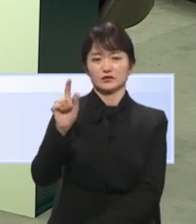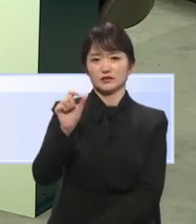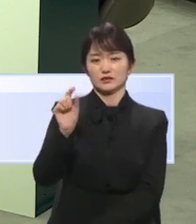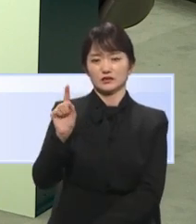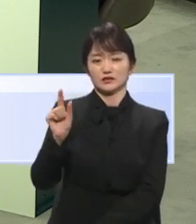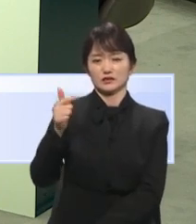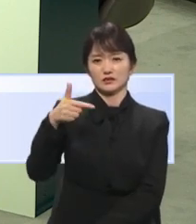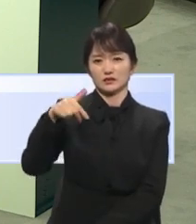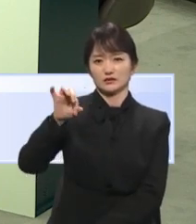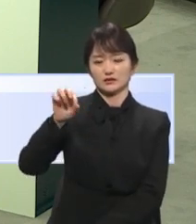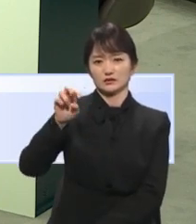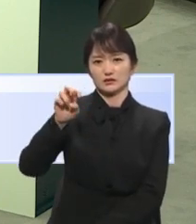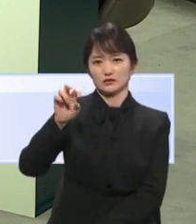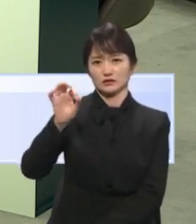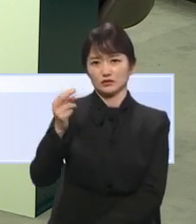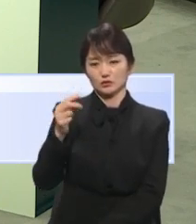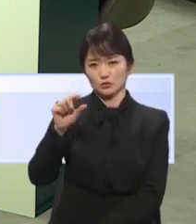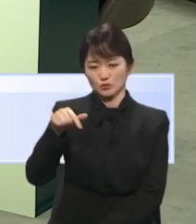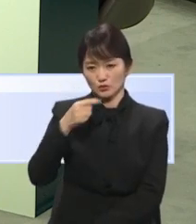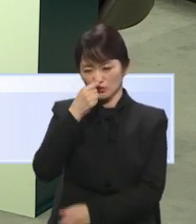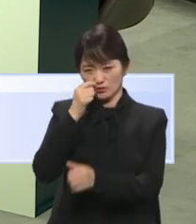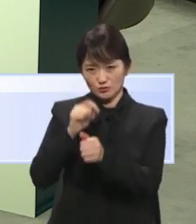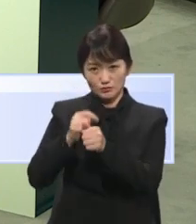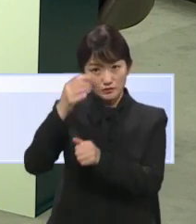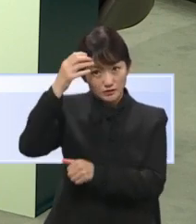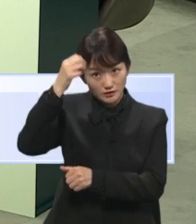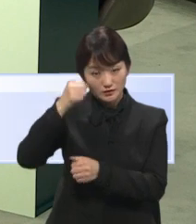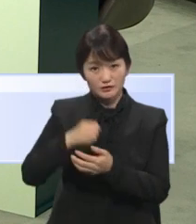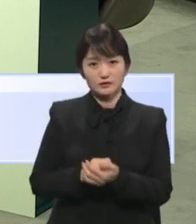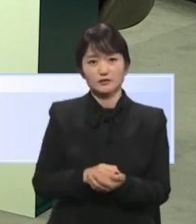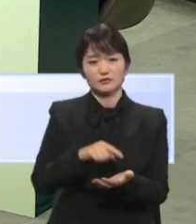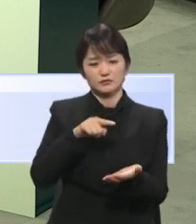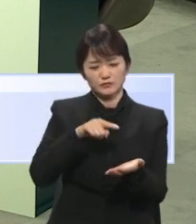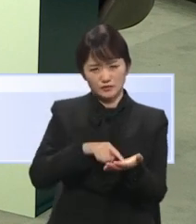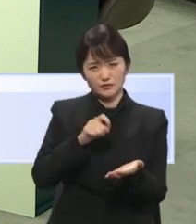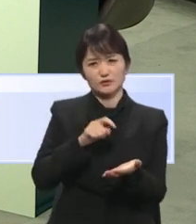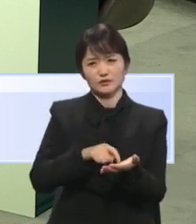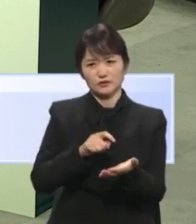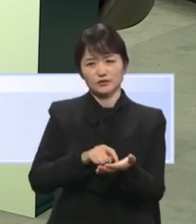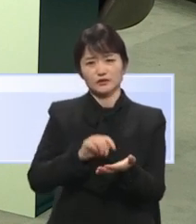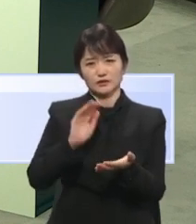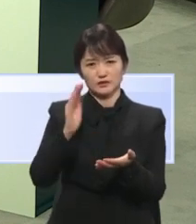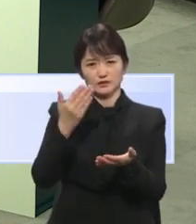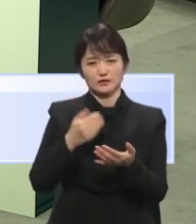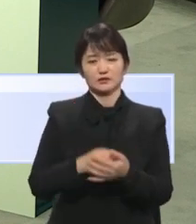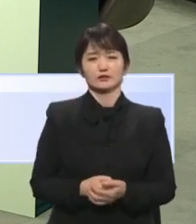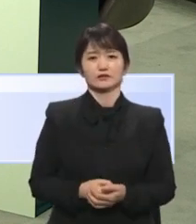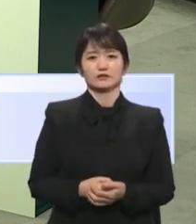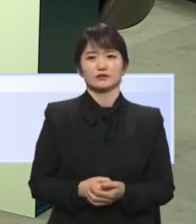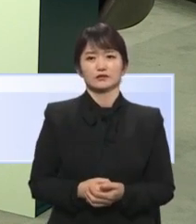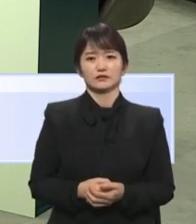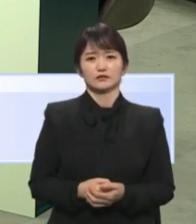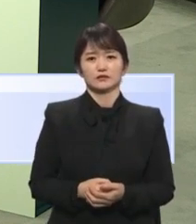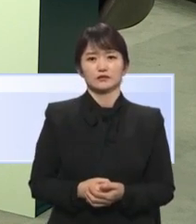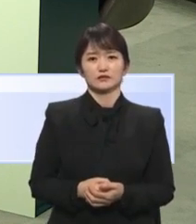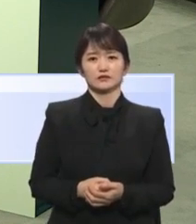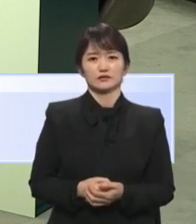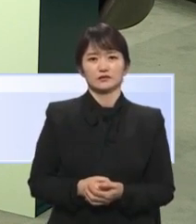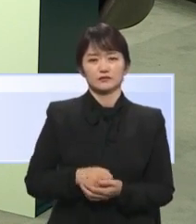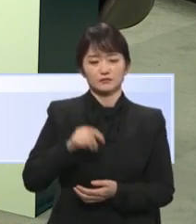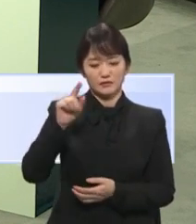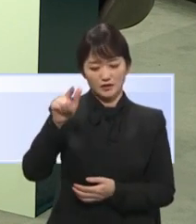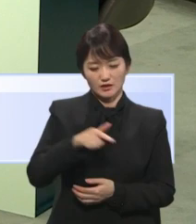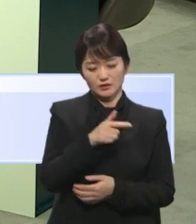않겠다 매뚜기 뛰어야 한 차리고 하루 사이는 내일이 없다 뭐 거의 뭐 복수를 다짐하는 무협 소설 속의